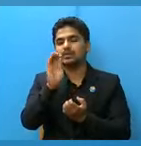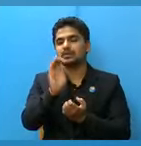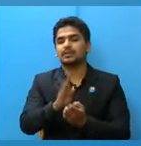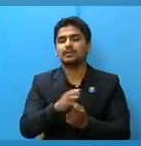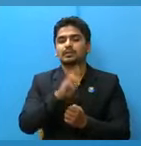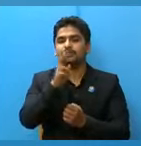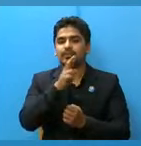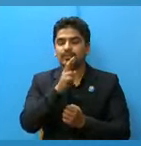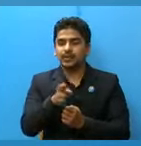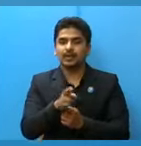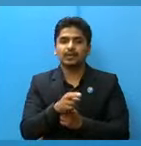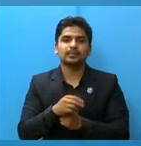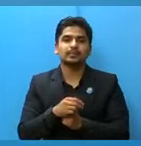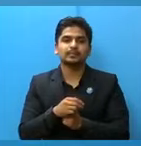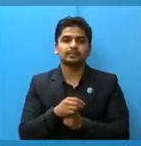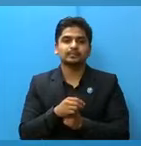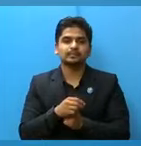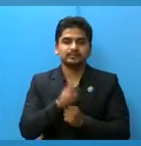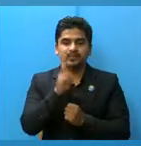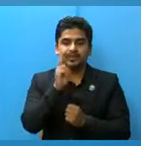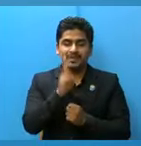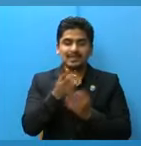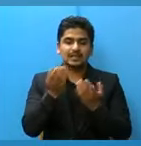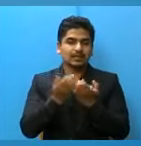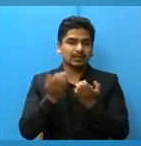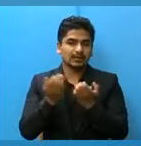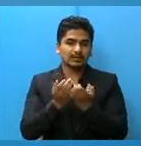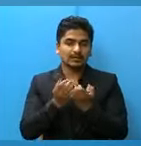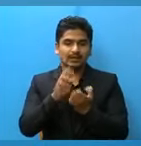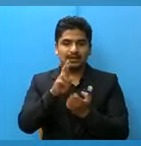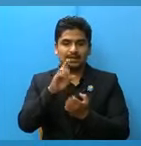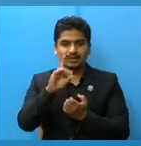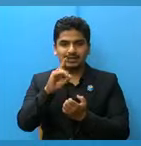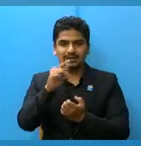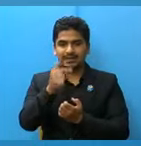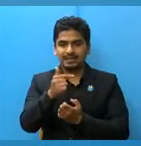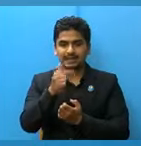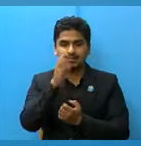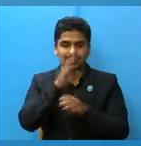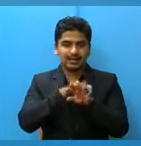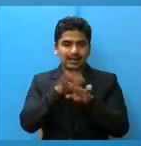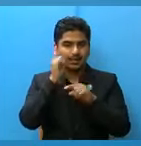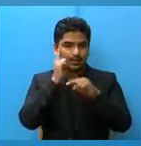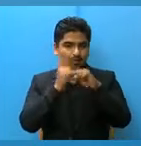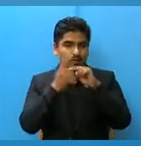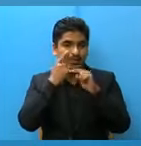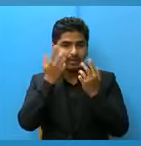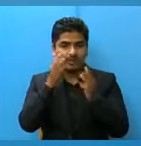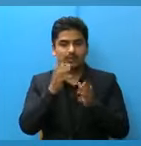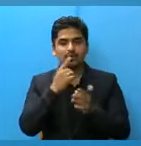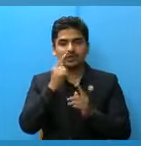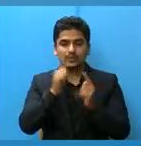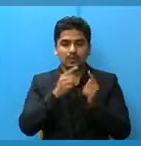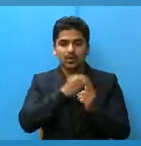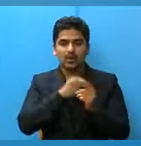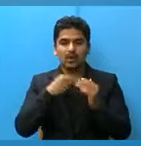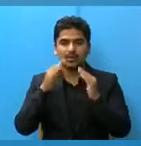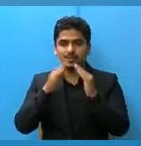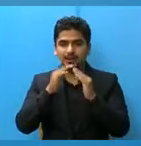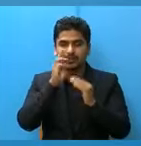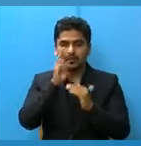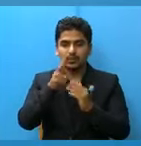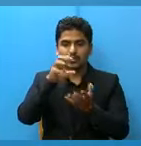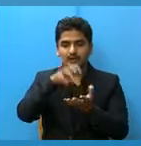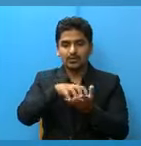चाहिए एदी रैपिट डाग्नुस्ट एक्ट मां धेरे पोजेटिव देखियो बनी कुने पनी अस्फटाल मां तो